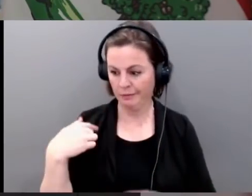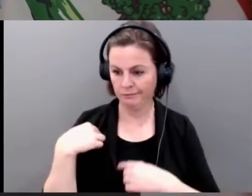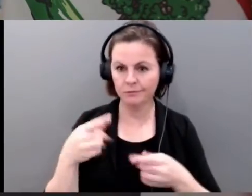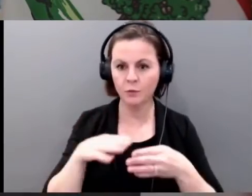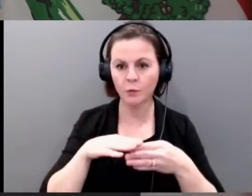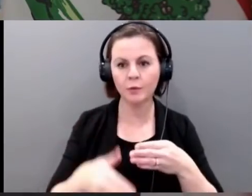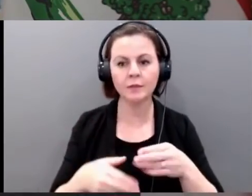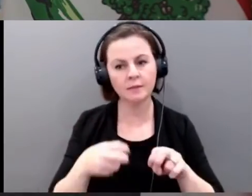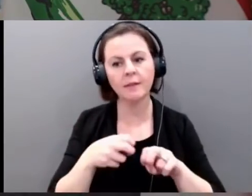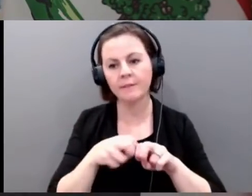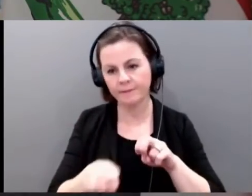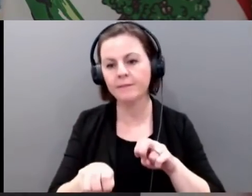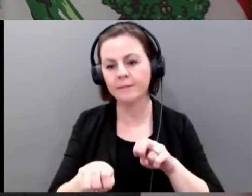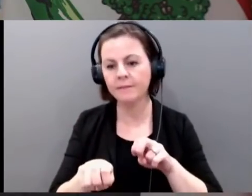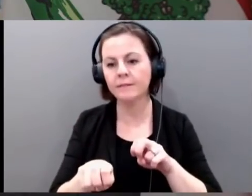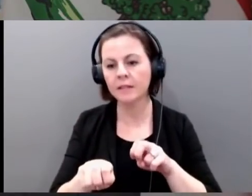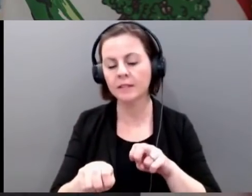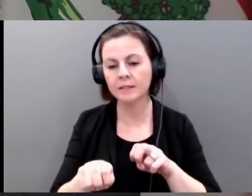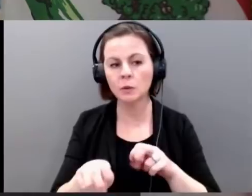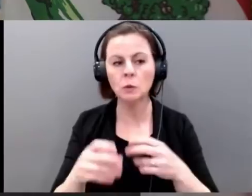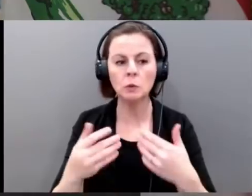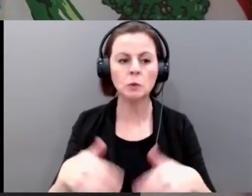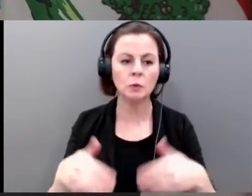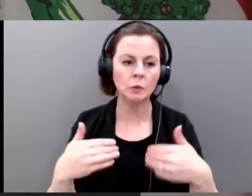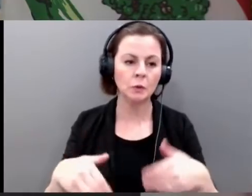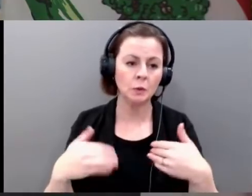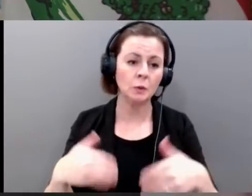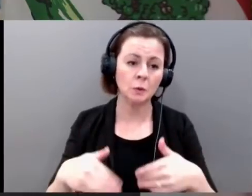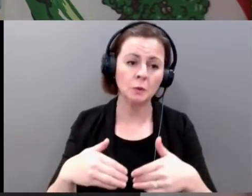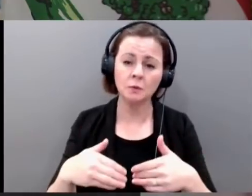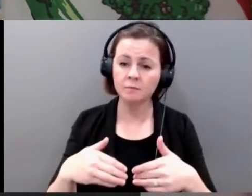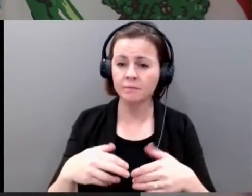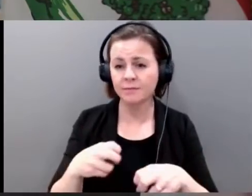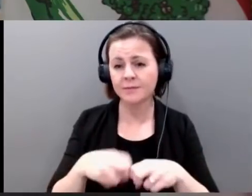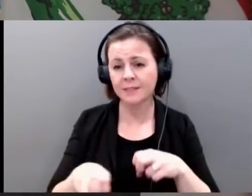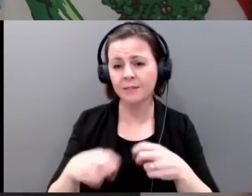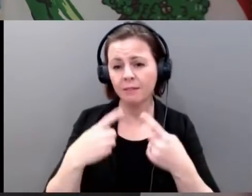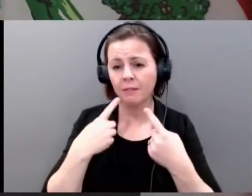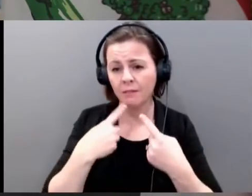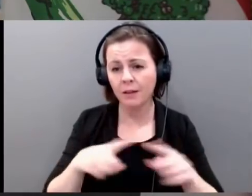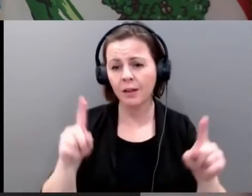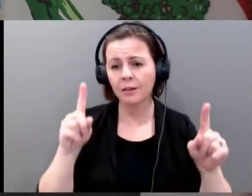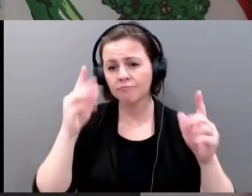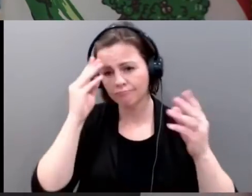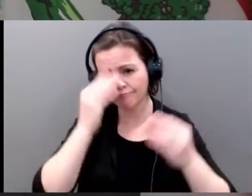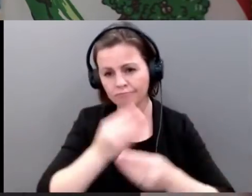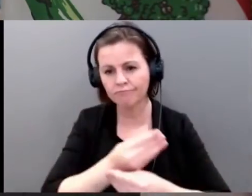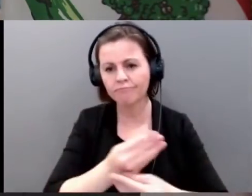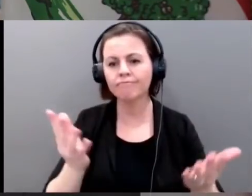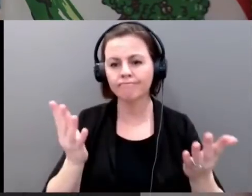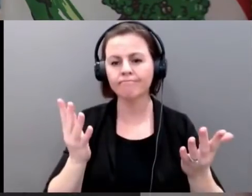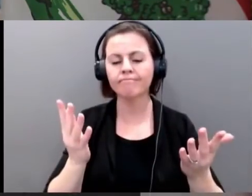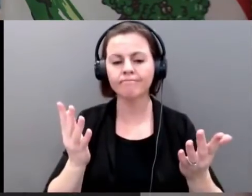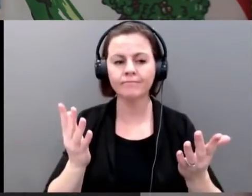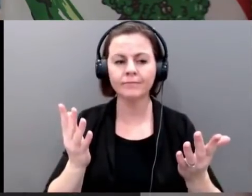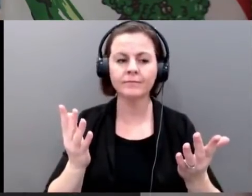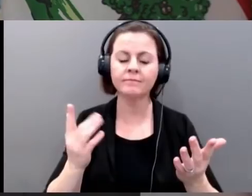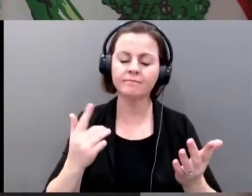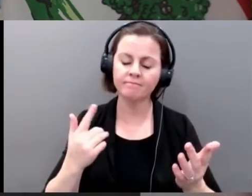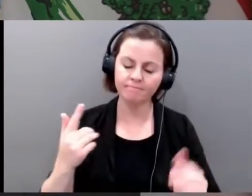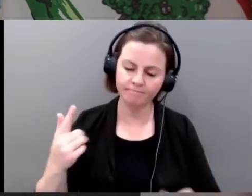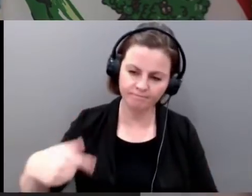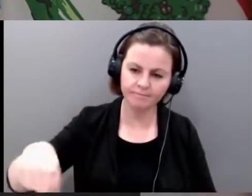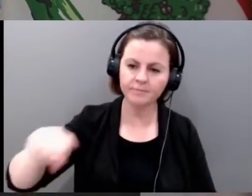and these are difficult announcements to have to make. And let's just ask everyone again